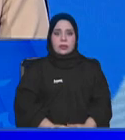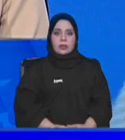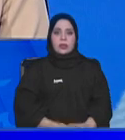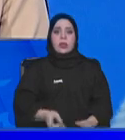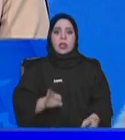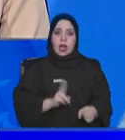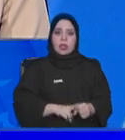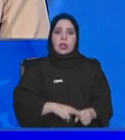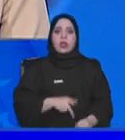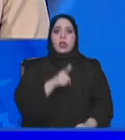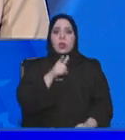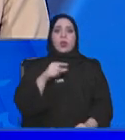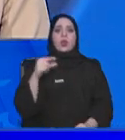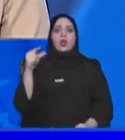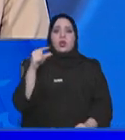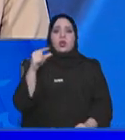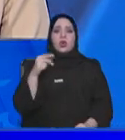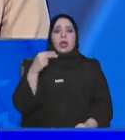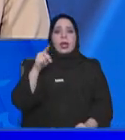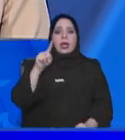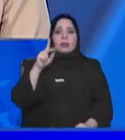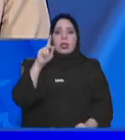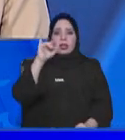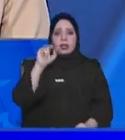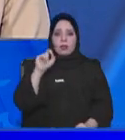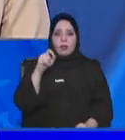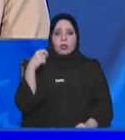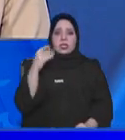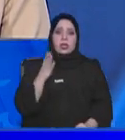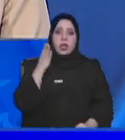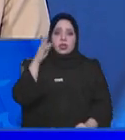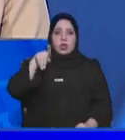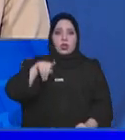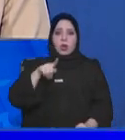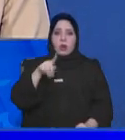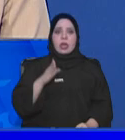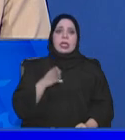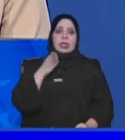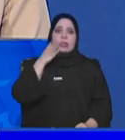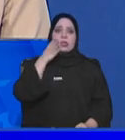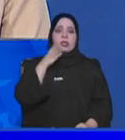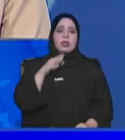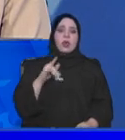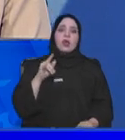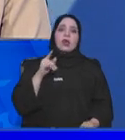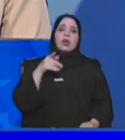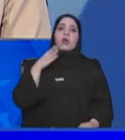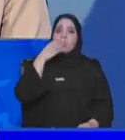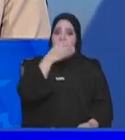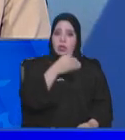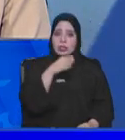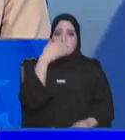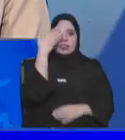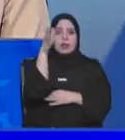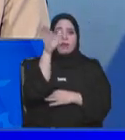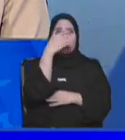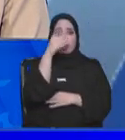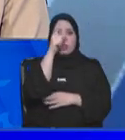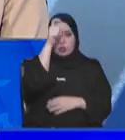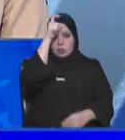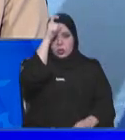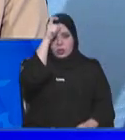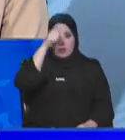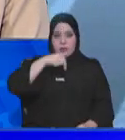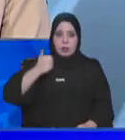كما قام سعاده الدكتور عبد اللطيف بن راشد الزياني وزير الخارجيه اليوم بزياره لسفاره الجمهوريه التركيه لدى مملكه البحرين وذلك